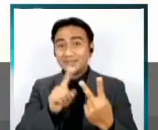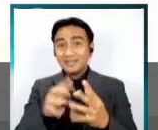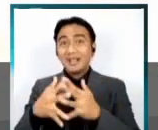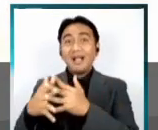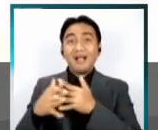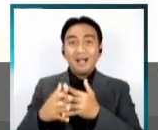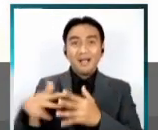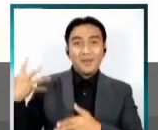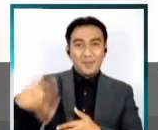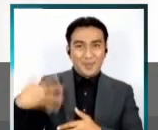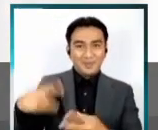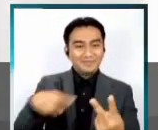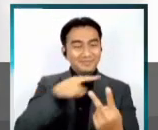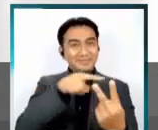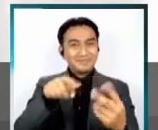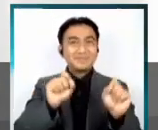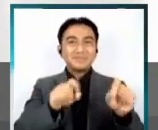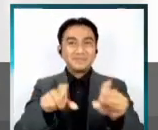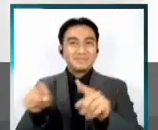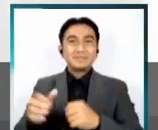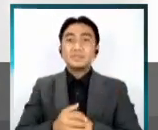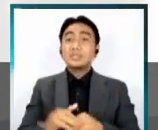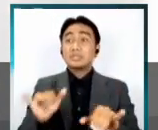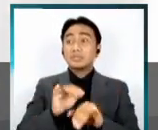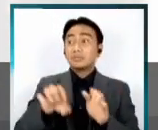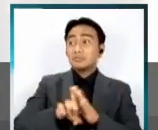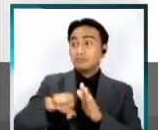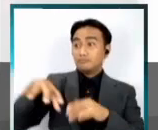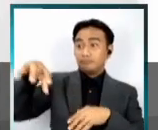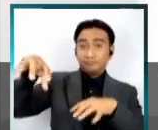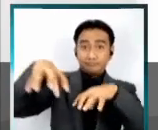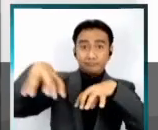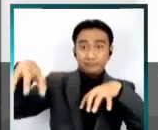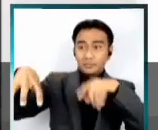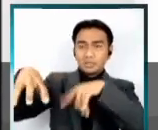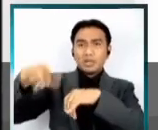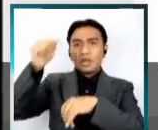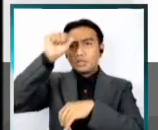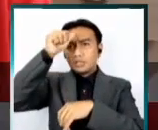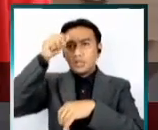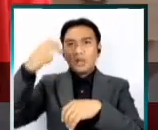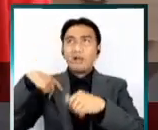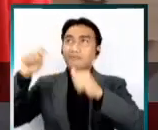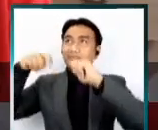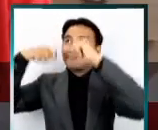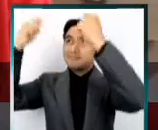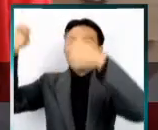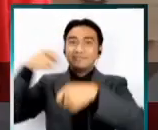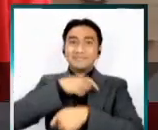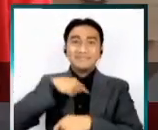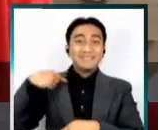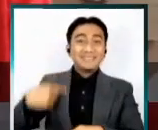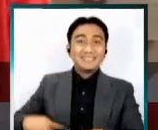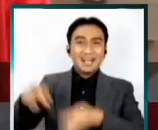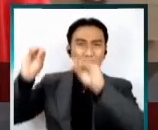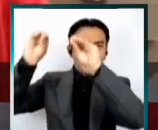May mga kapitbahay nga raw silang Indian sa Chinese na nagsasabit ng parol. Ina-appreciate din nila, nagtatanong din